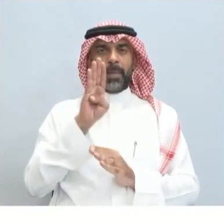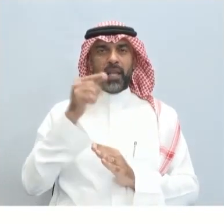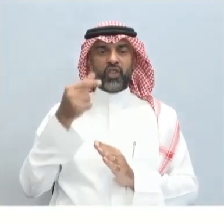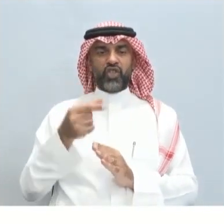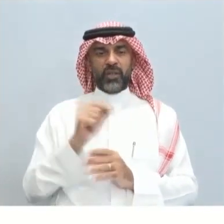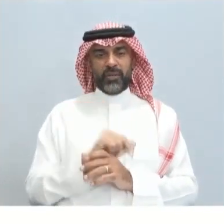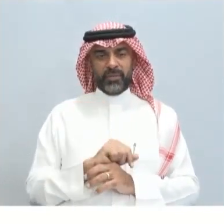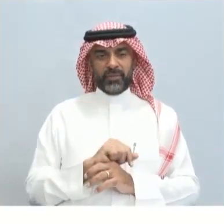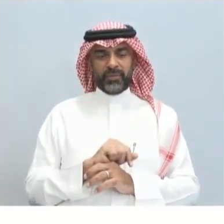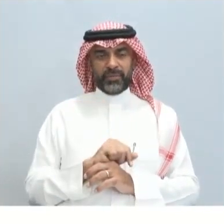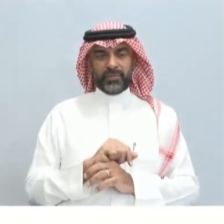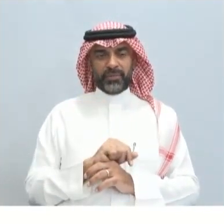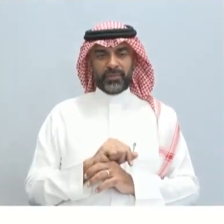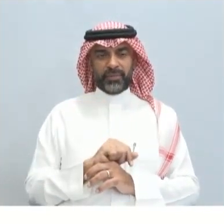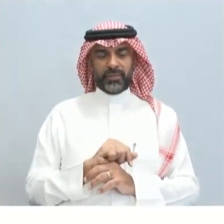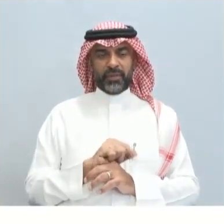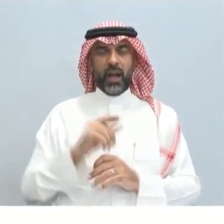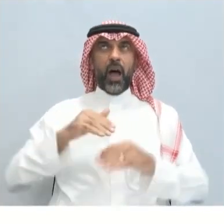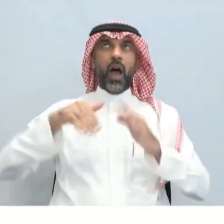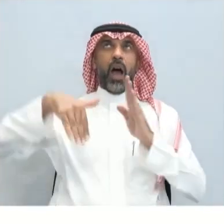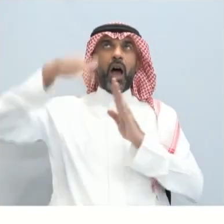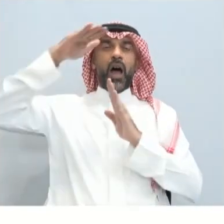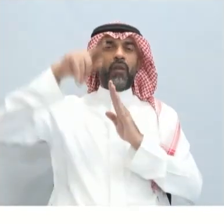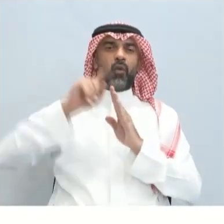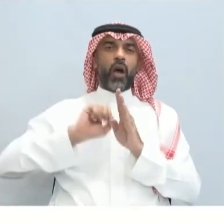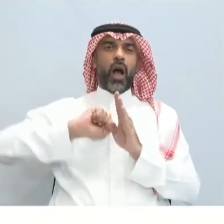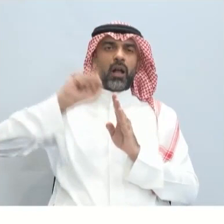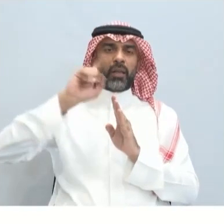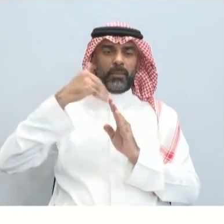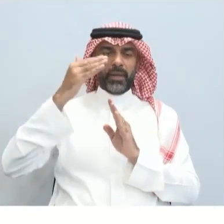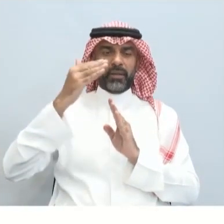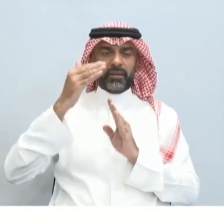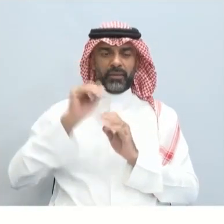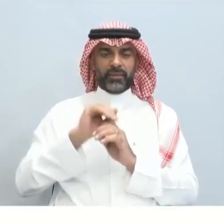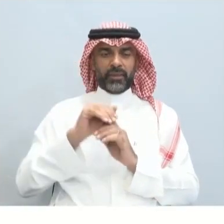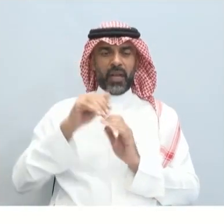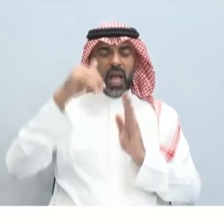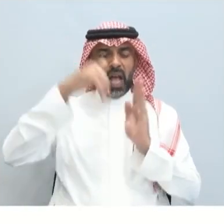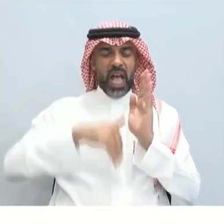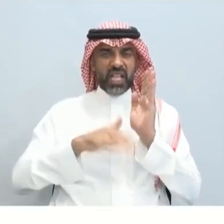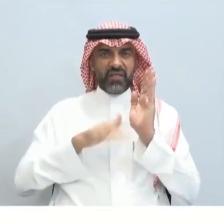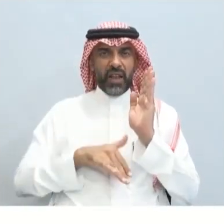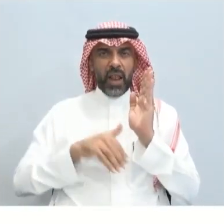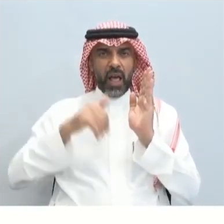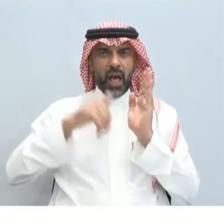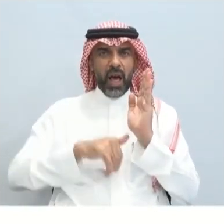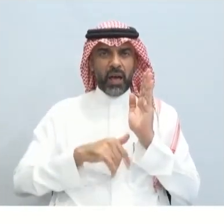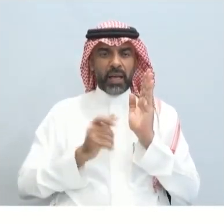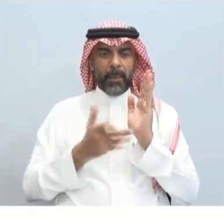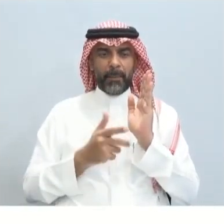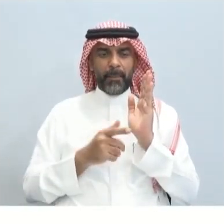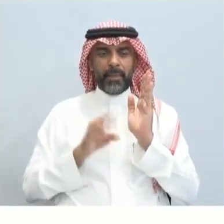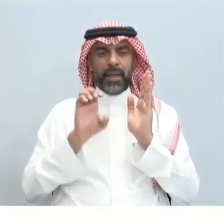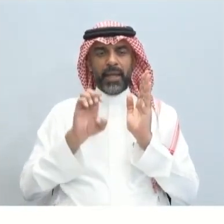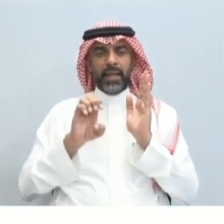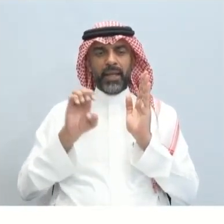اقصى ازاحتين الى الاعلى النقطه التي لها اقصى ازاحه الى الاسفل احسنت اللي هي عباره